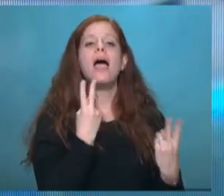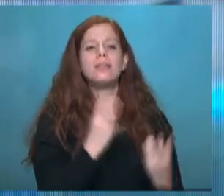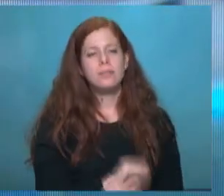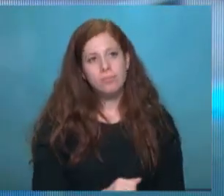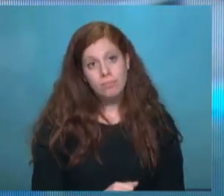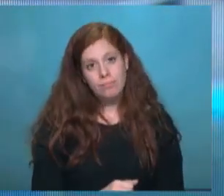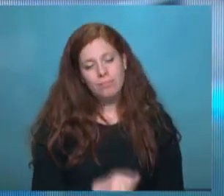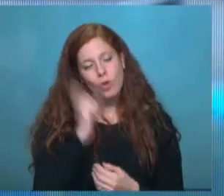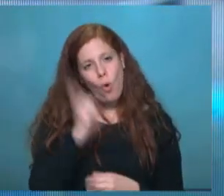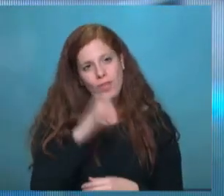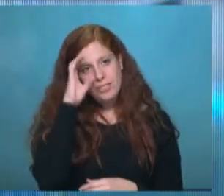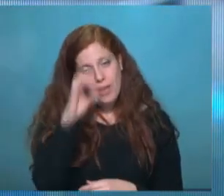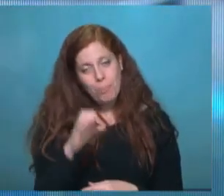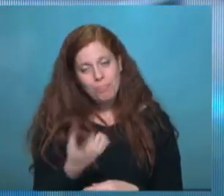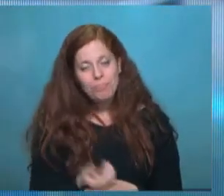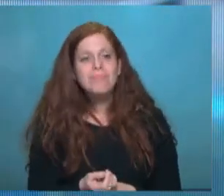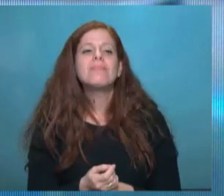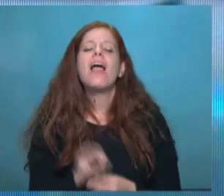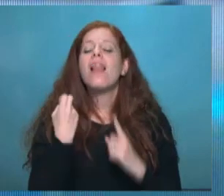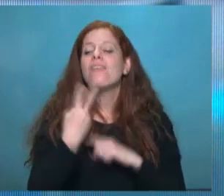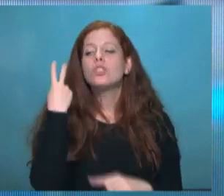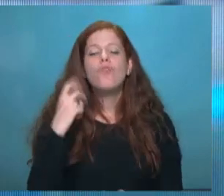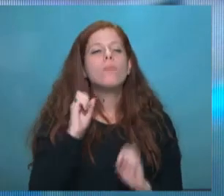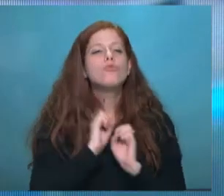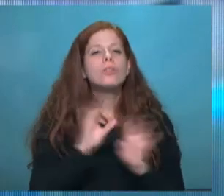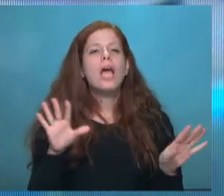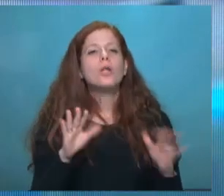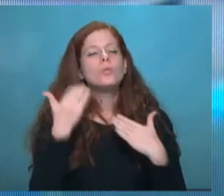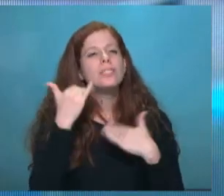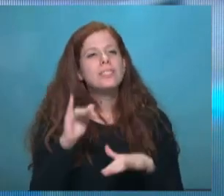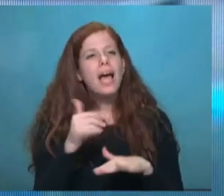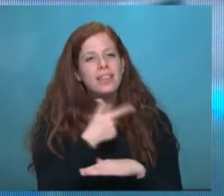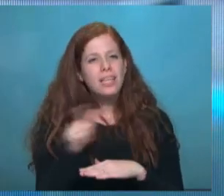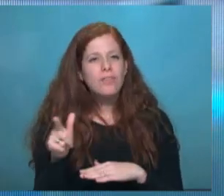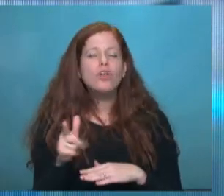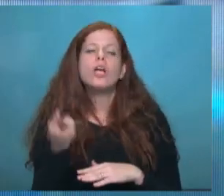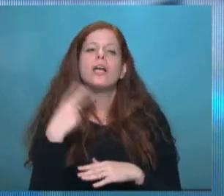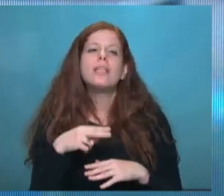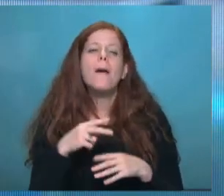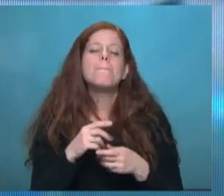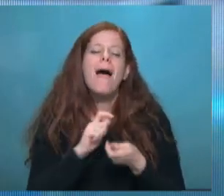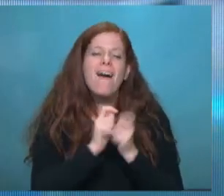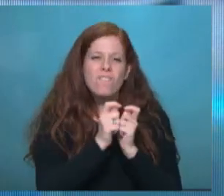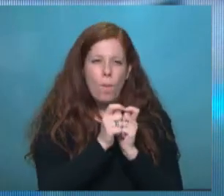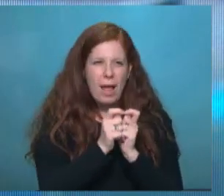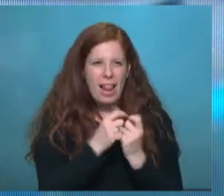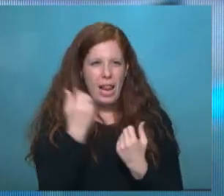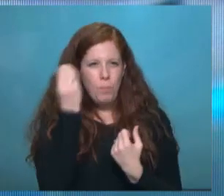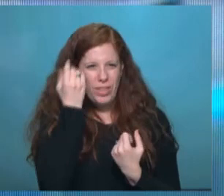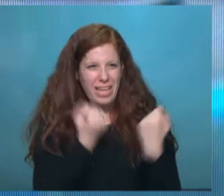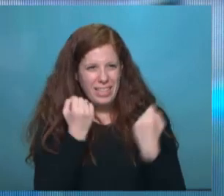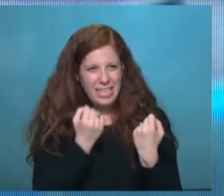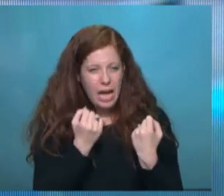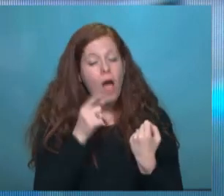חובה צפייה. לפני שבועיים שידרנו כאן סדרת כתבות שעסקה ברפורמה ללימודי הנהיגה, בין היתר גם בתופעת תאונות